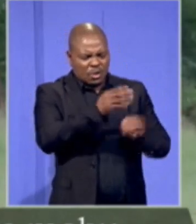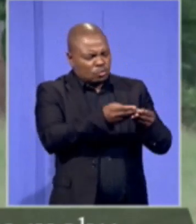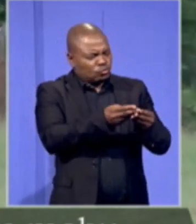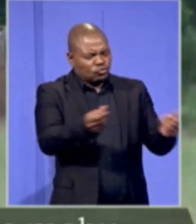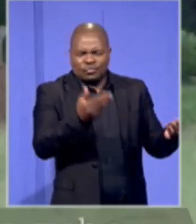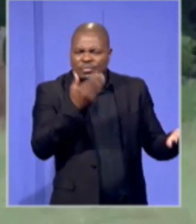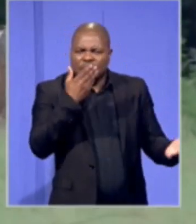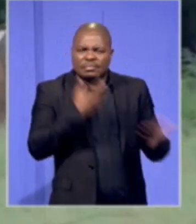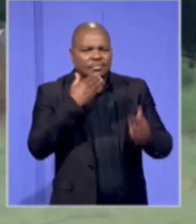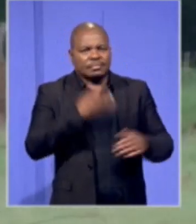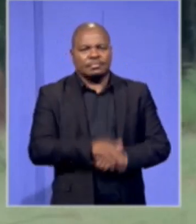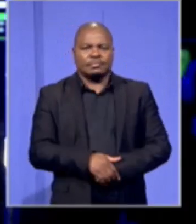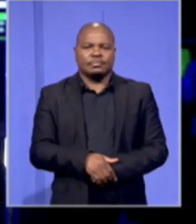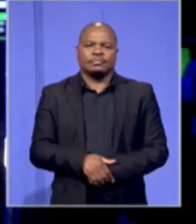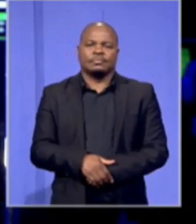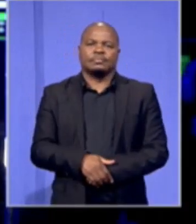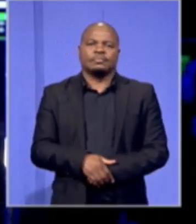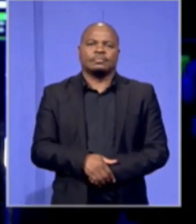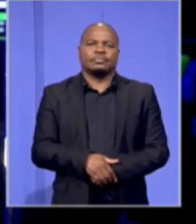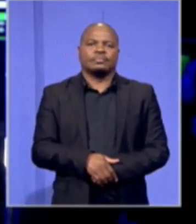mobu.